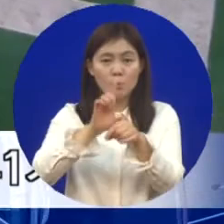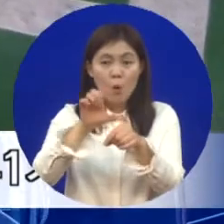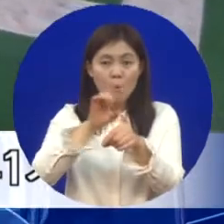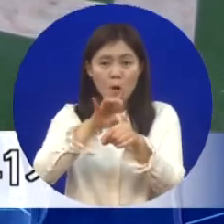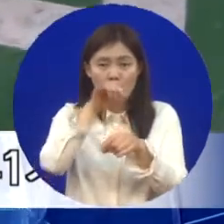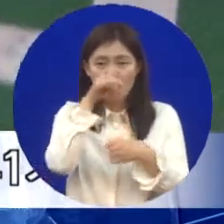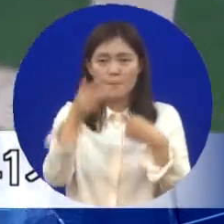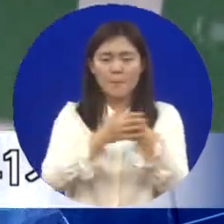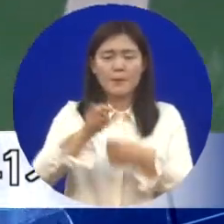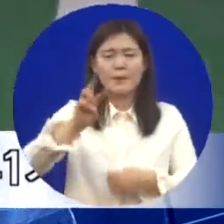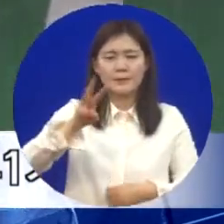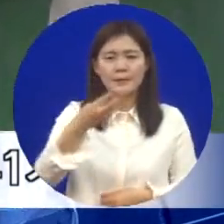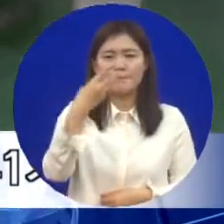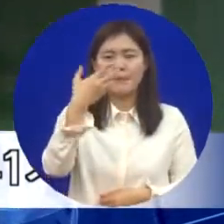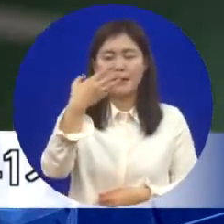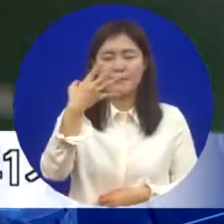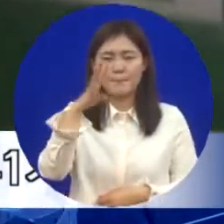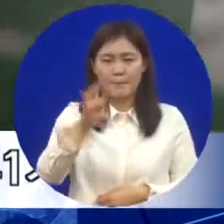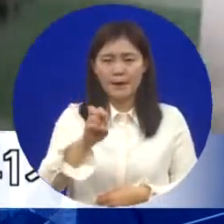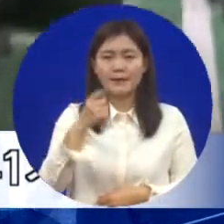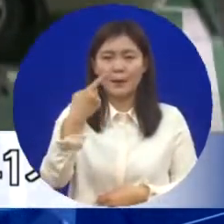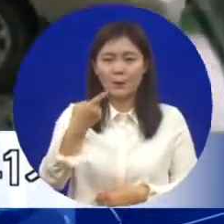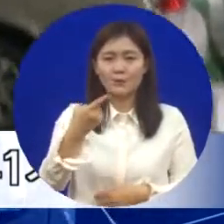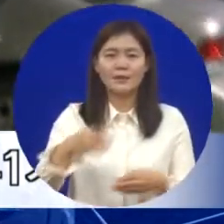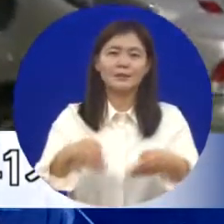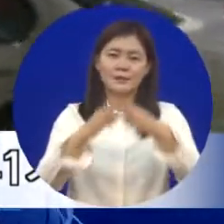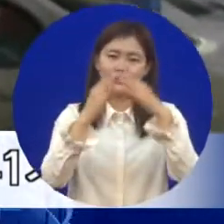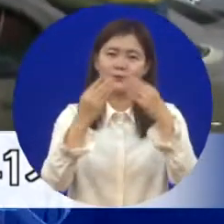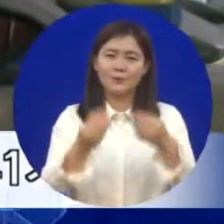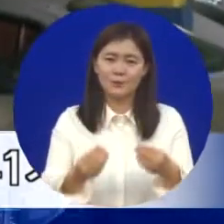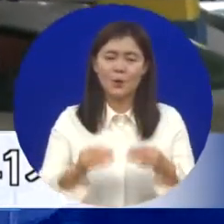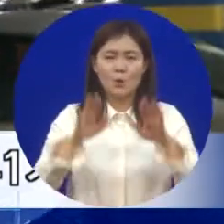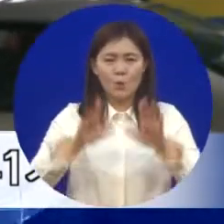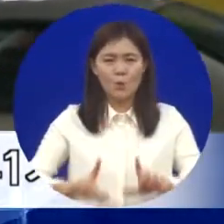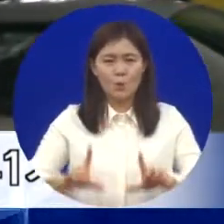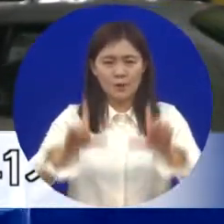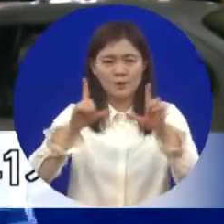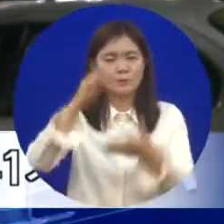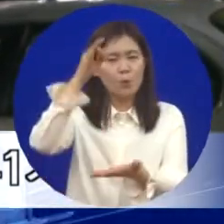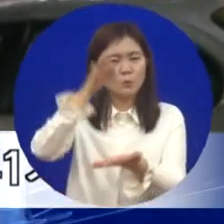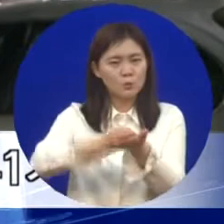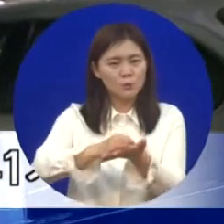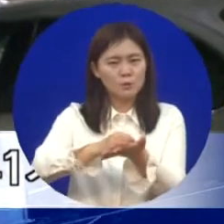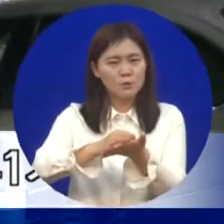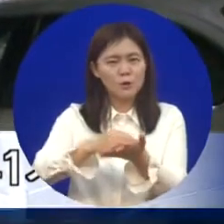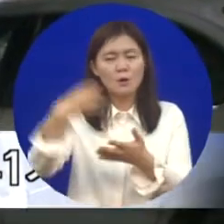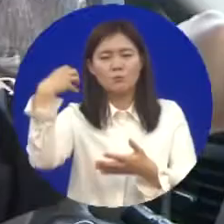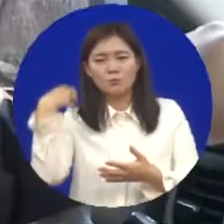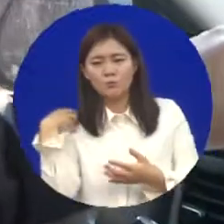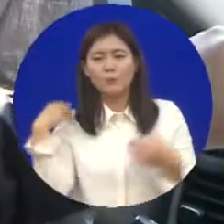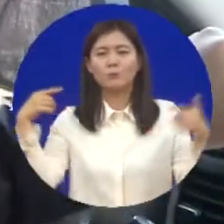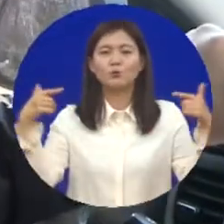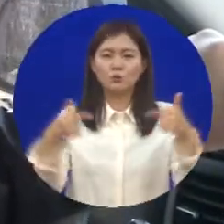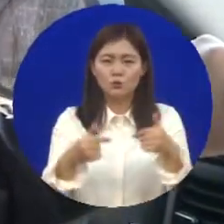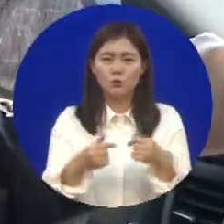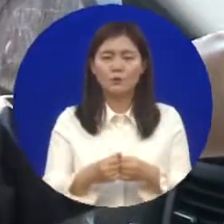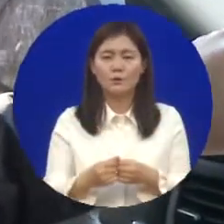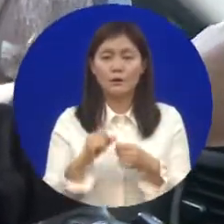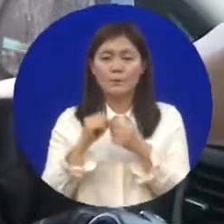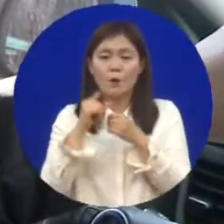관내 총 341곳에 설치됐습니다. 올해부터는 충전 비용 인하로 유지비 부담이 크게